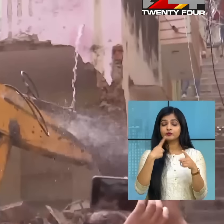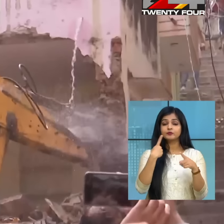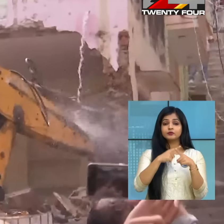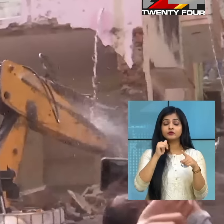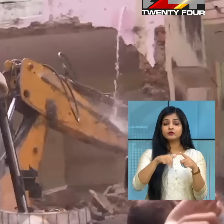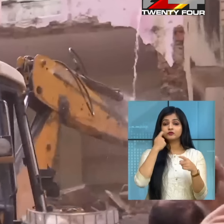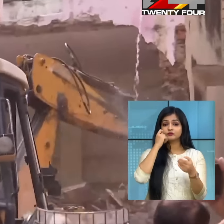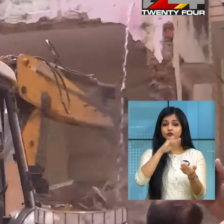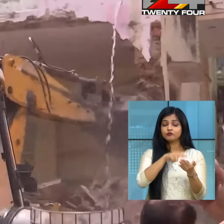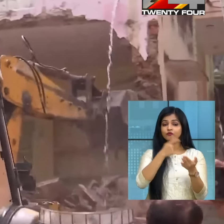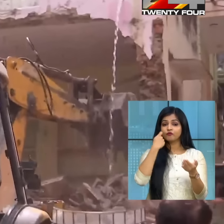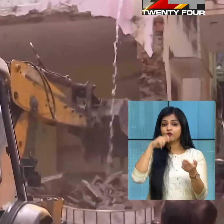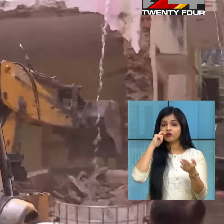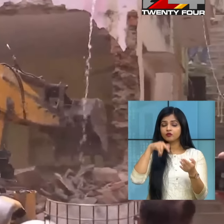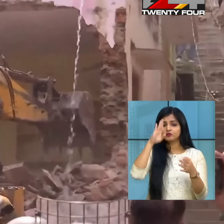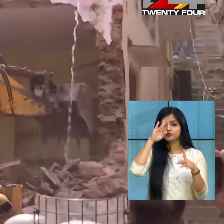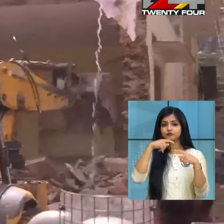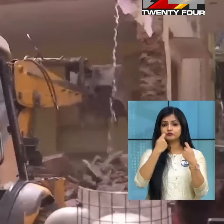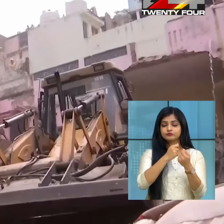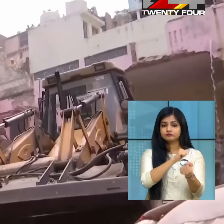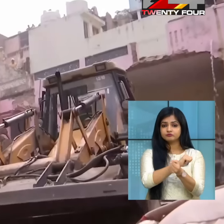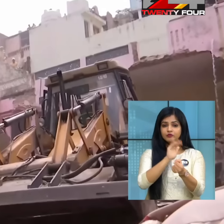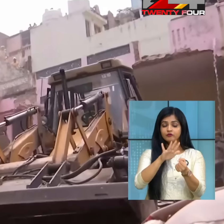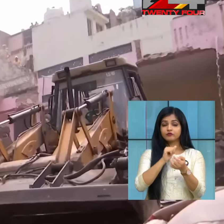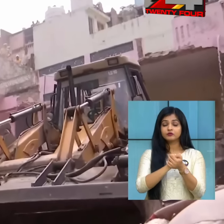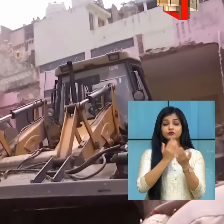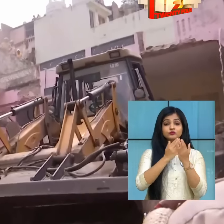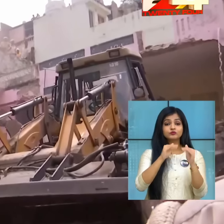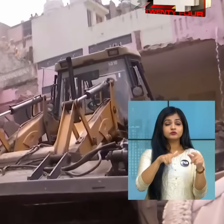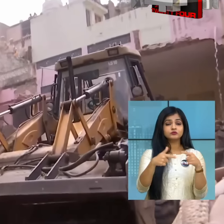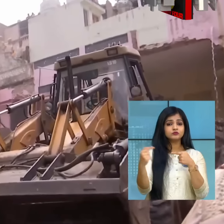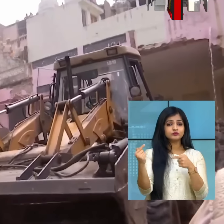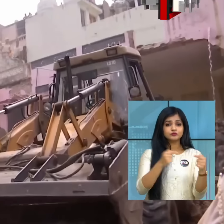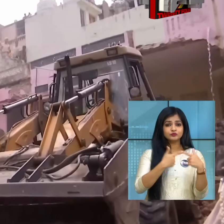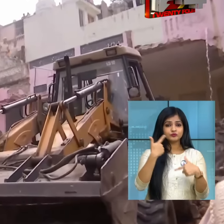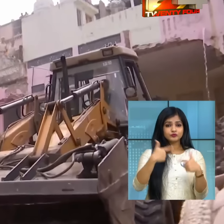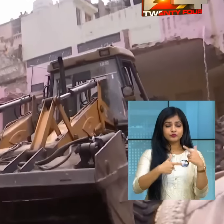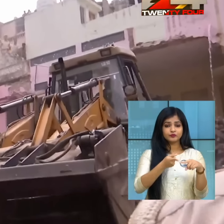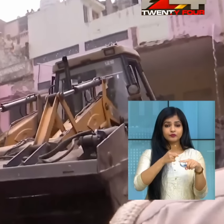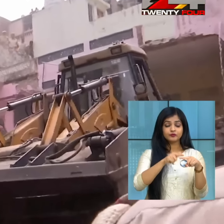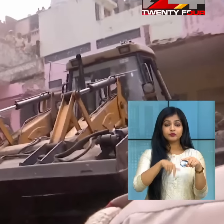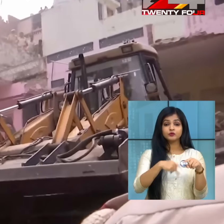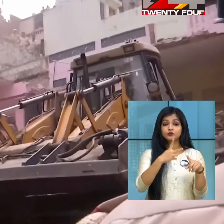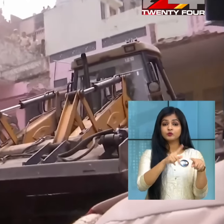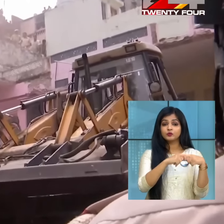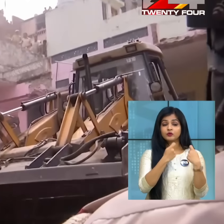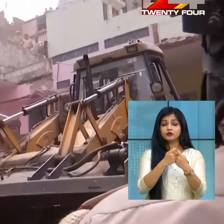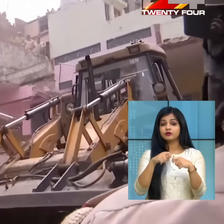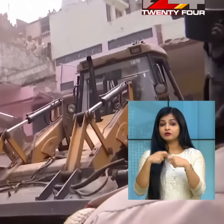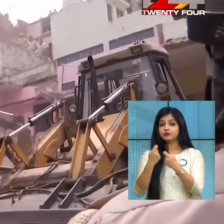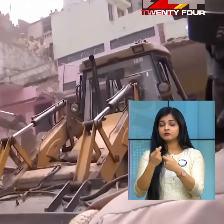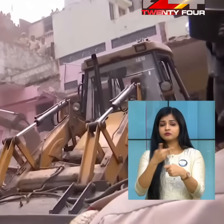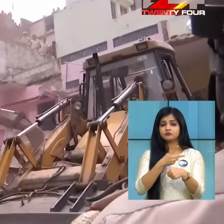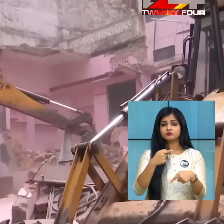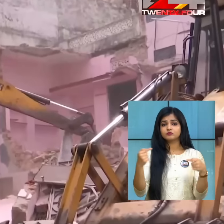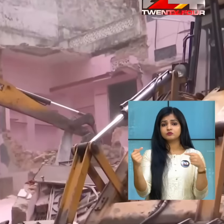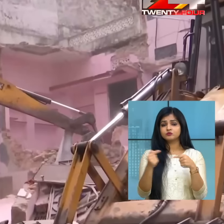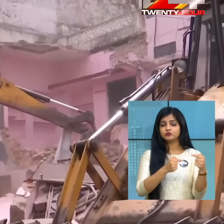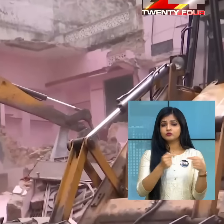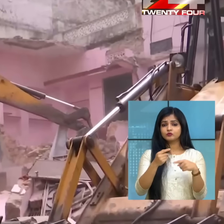കുട്ടിയുടെ പിതാവിനെയും പോലീസ് കസ്റ്റഡിയിൽ എടുത്തിട്ടുണ്ടായിരുന്നു. ഈ വിദ്യാർത്ഥികൾ തമ്മിലുണ്ടായ അടിപിടി പിന്നീട് ഇരു വിഭാഗങ്ങൾ തമ്മിലുള്ള ഒരു